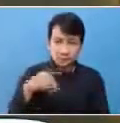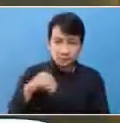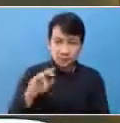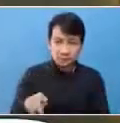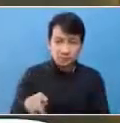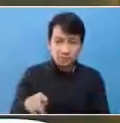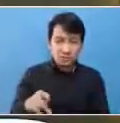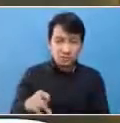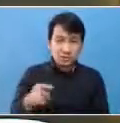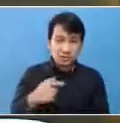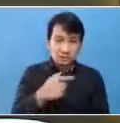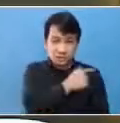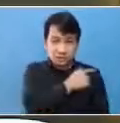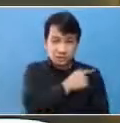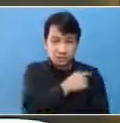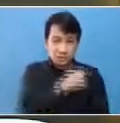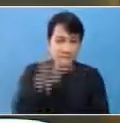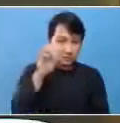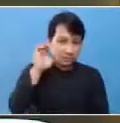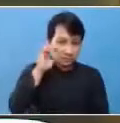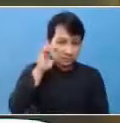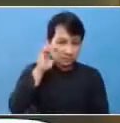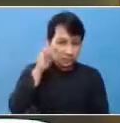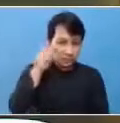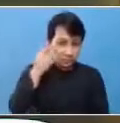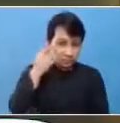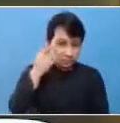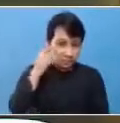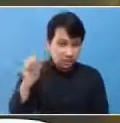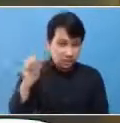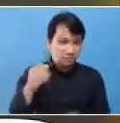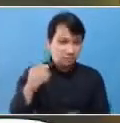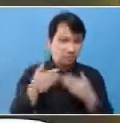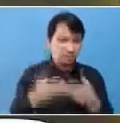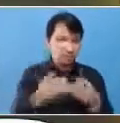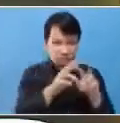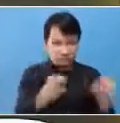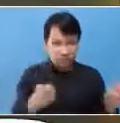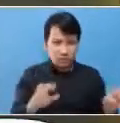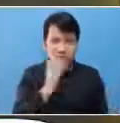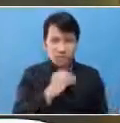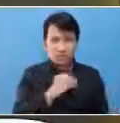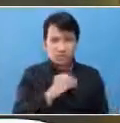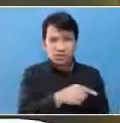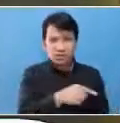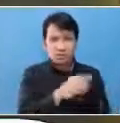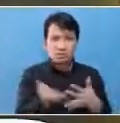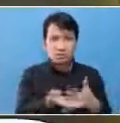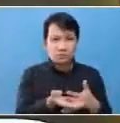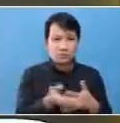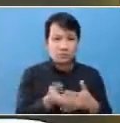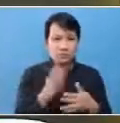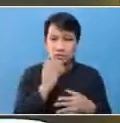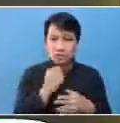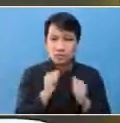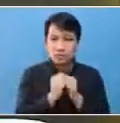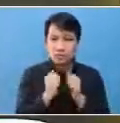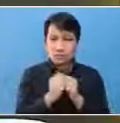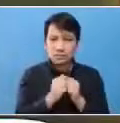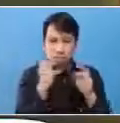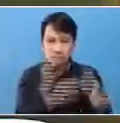mahigit 4.8 million pesos na halaga ng hinihinalang shabu ang na-recover sa mga suspect. Si Bernard Haudian